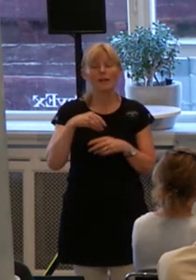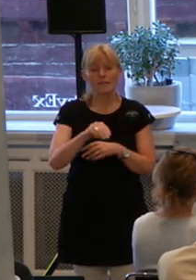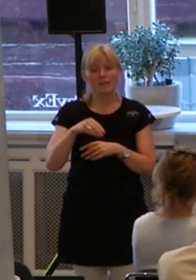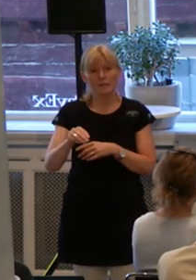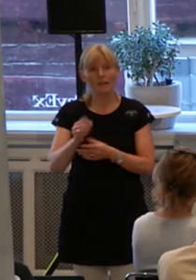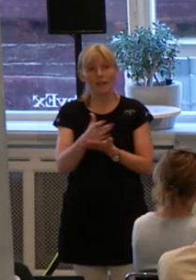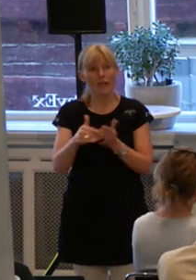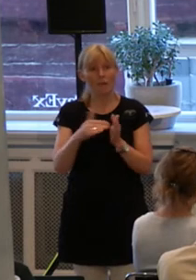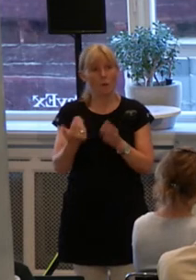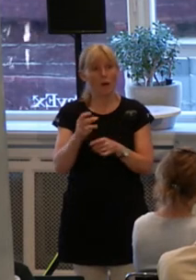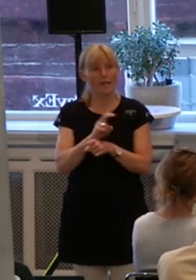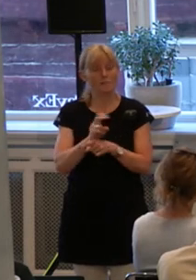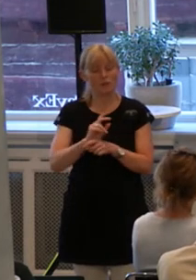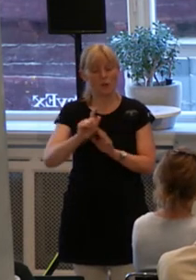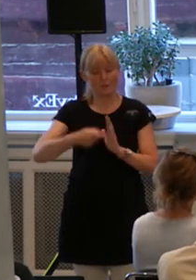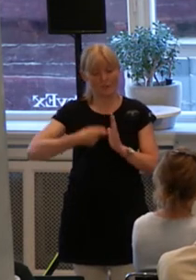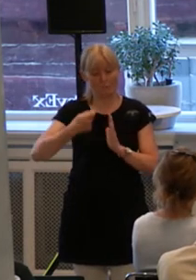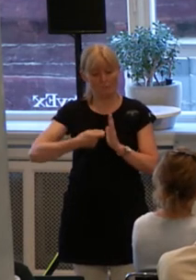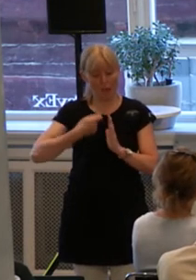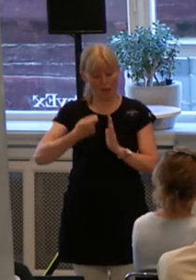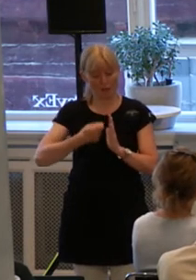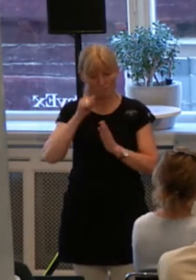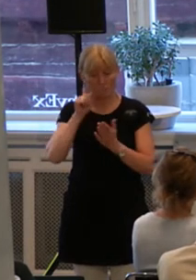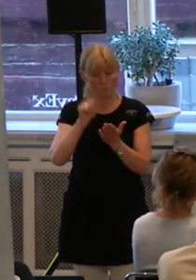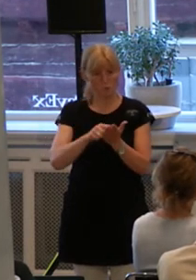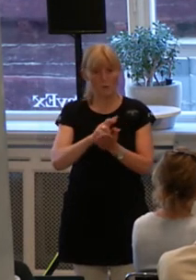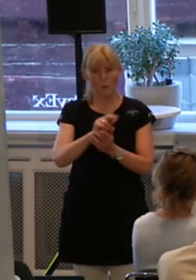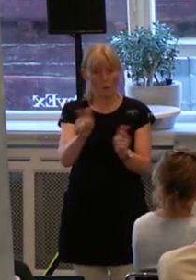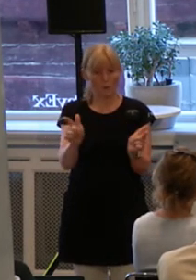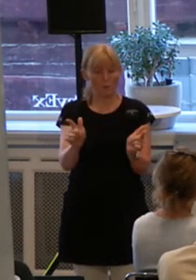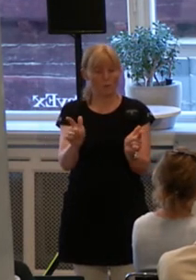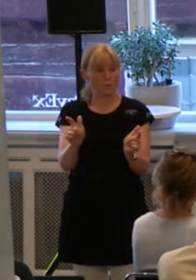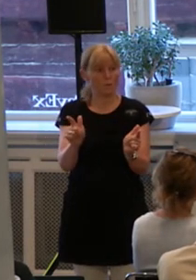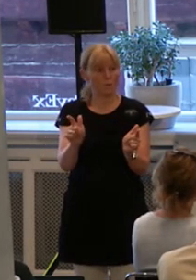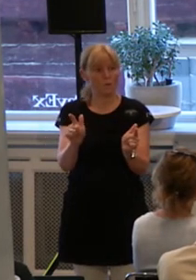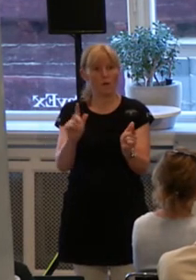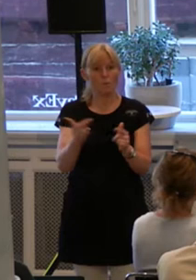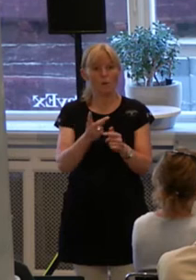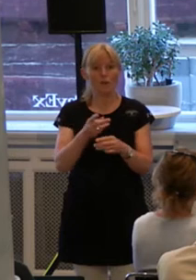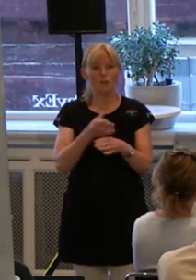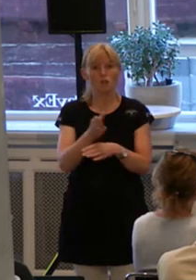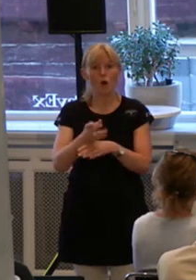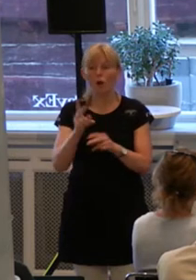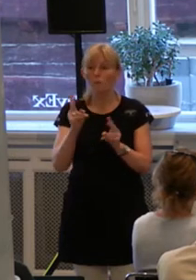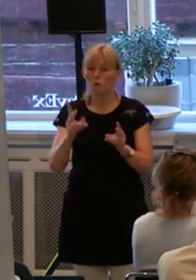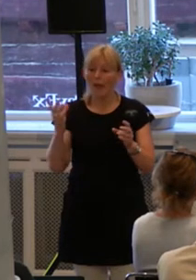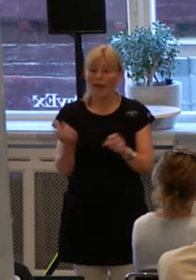av våra inspektörstimmar på att gå ut och både störa och